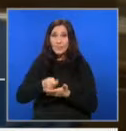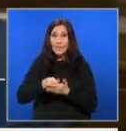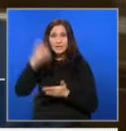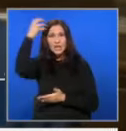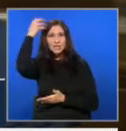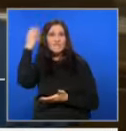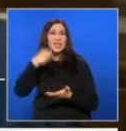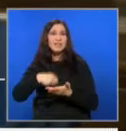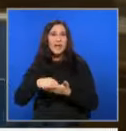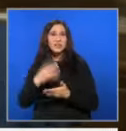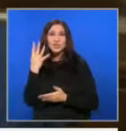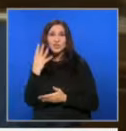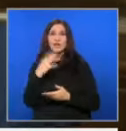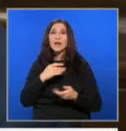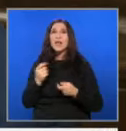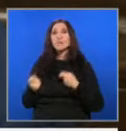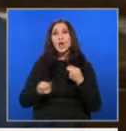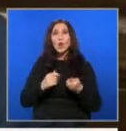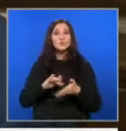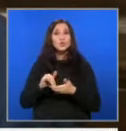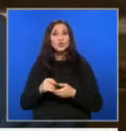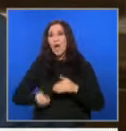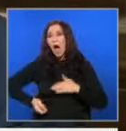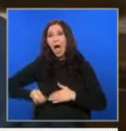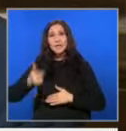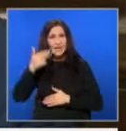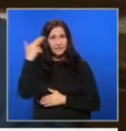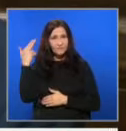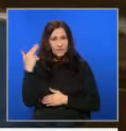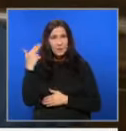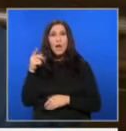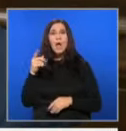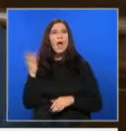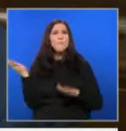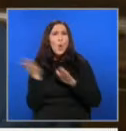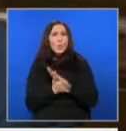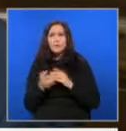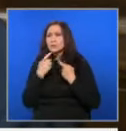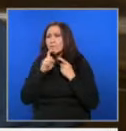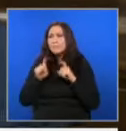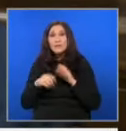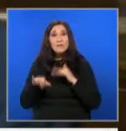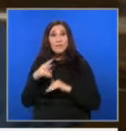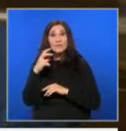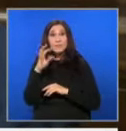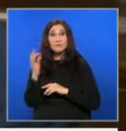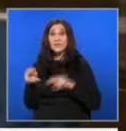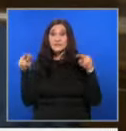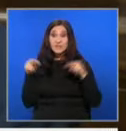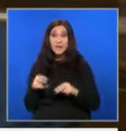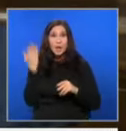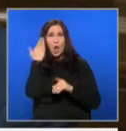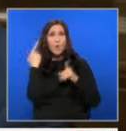такси с 4 търговски дружества хазартни оператори. По делото са разпитани над 250 свидетели, обвинителният акт е